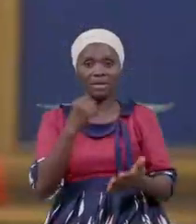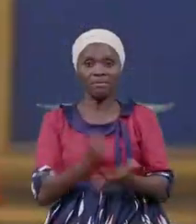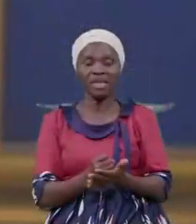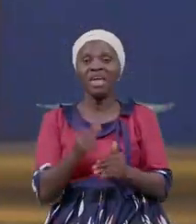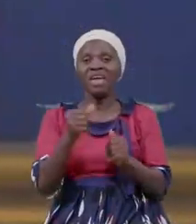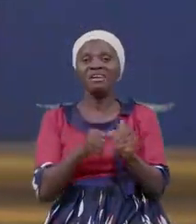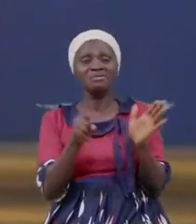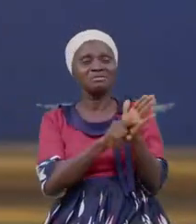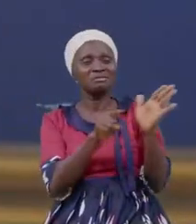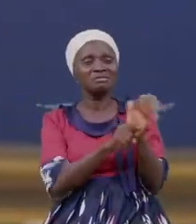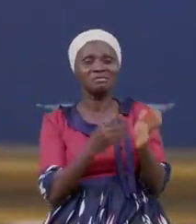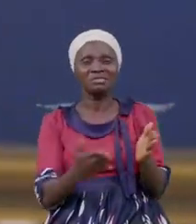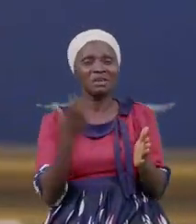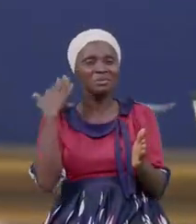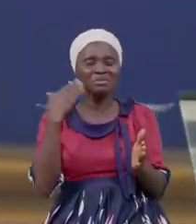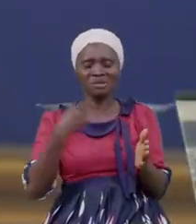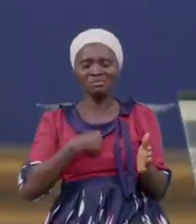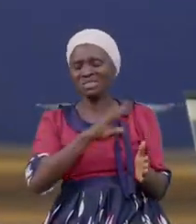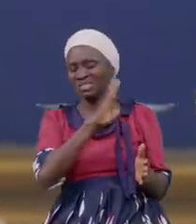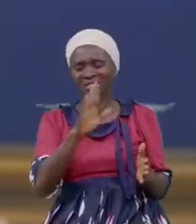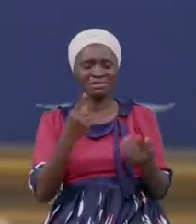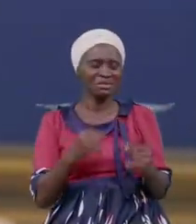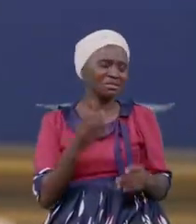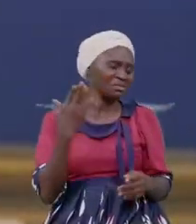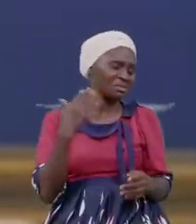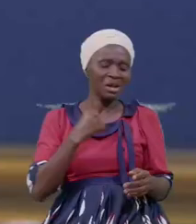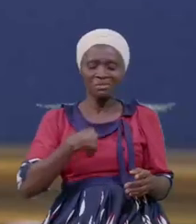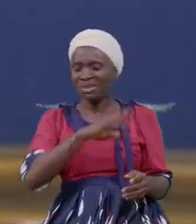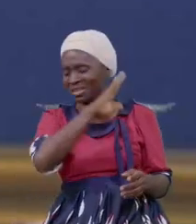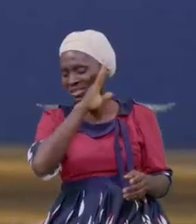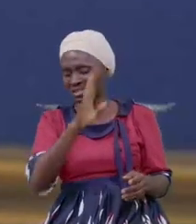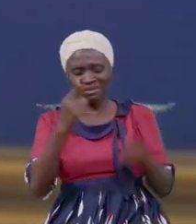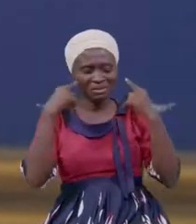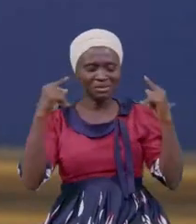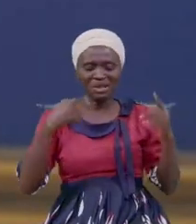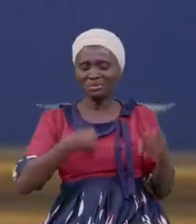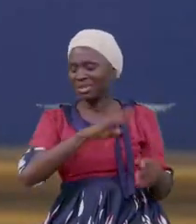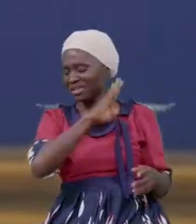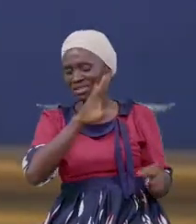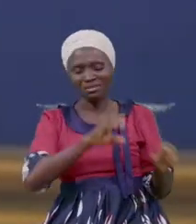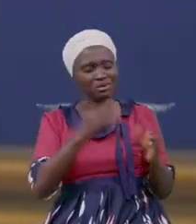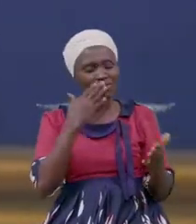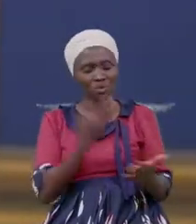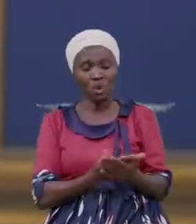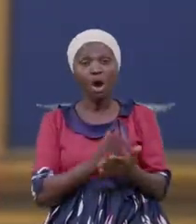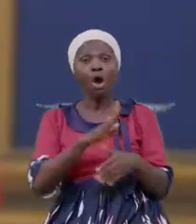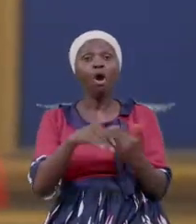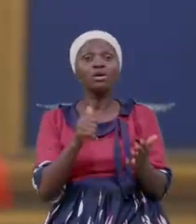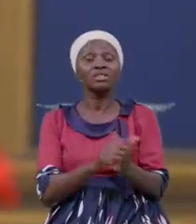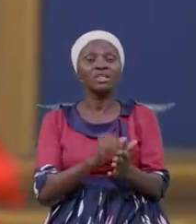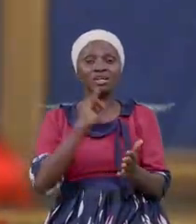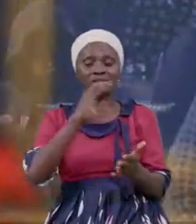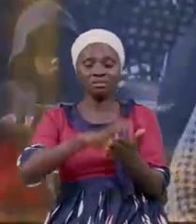négativ je n'ai jamais réussi je n'ai rien faire de bon je n'ai rien réalisé je n'ai rien accompli tout cela est mis de